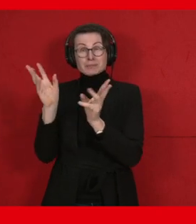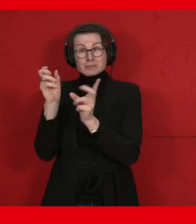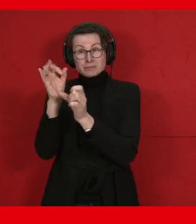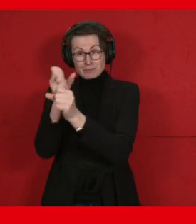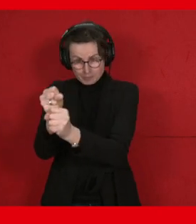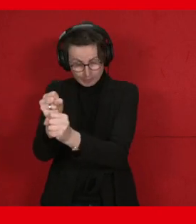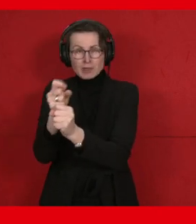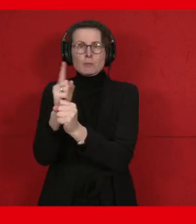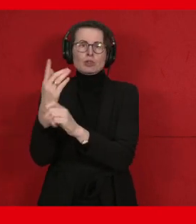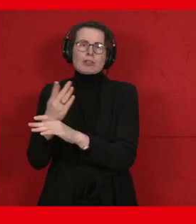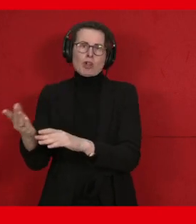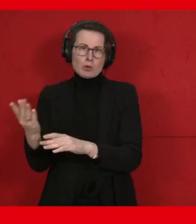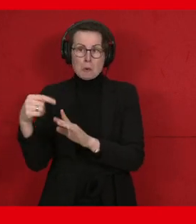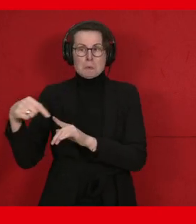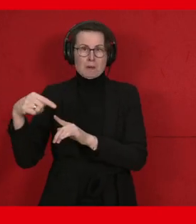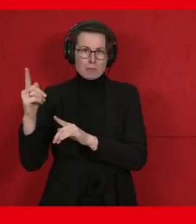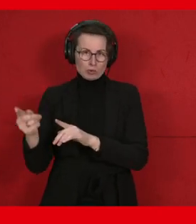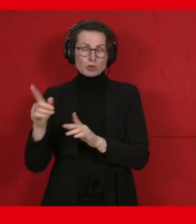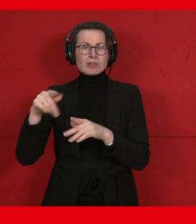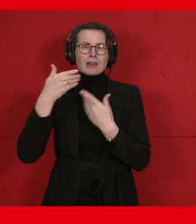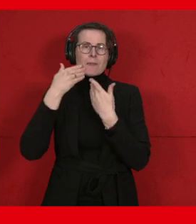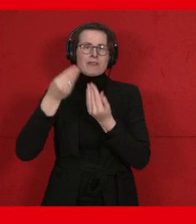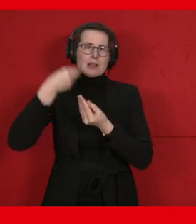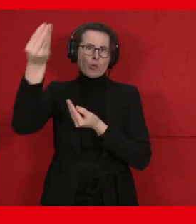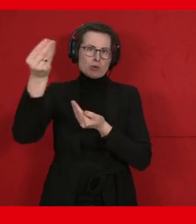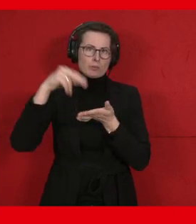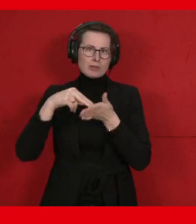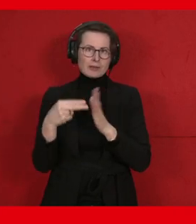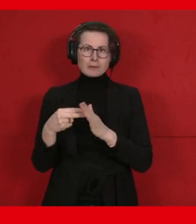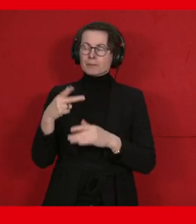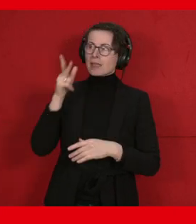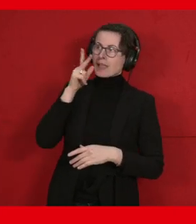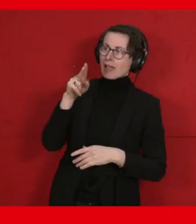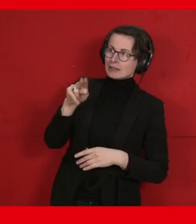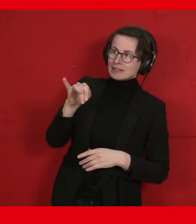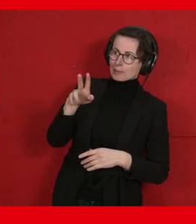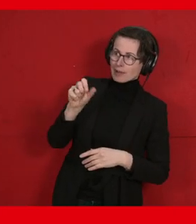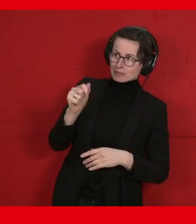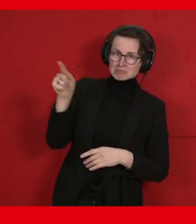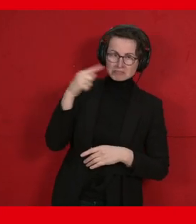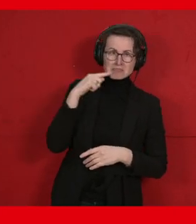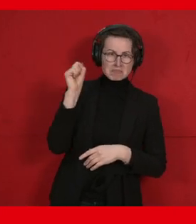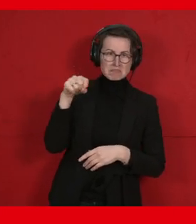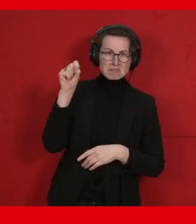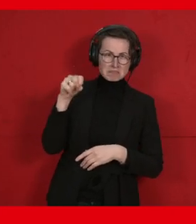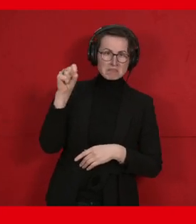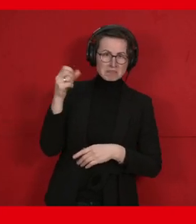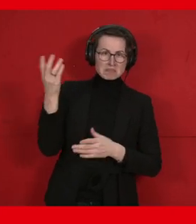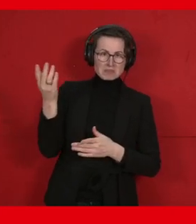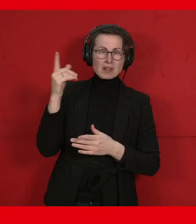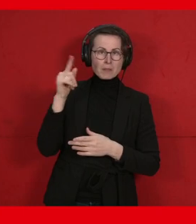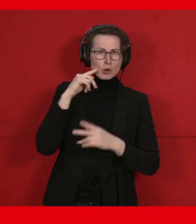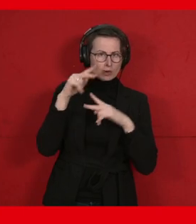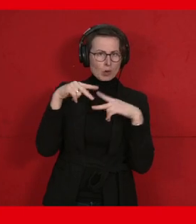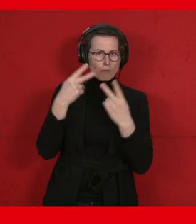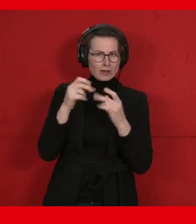auch zu Entscheidungen kommen müssen für die Empfehlung. Kai Niebert, Sie nicken dazu stimmend. Die Skepsis auch mal von Seiten der